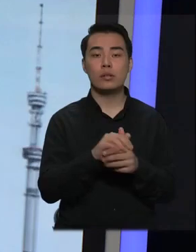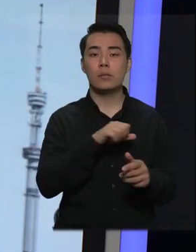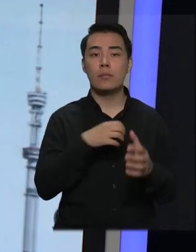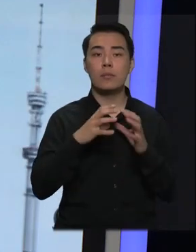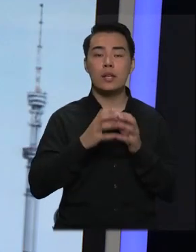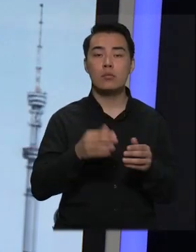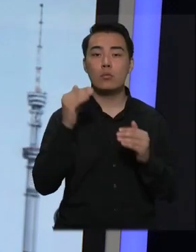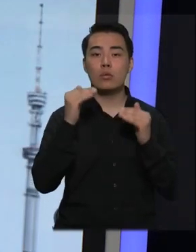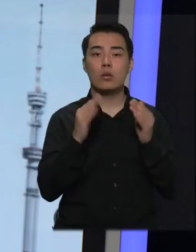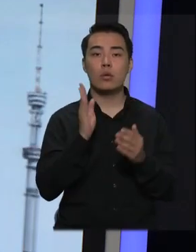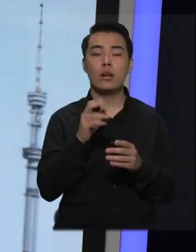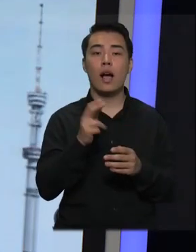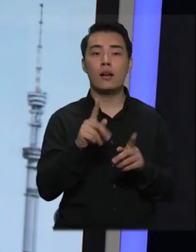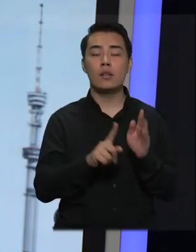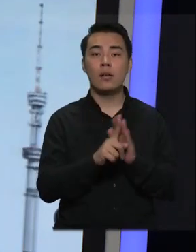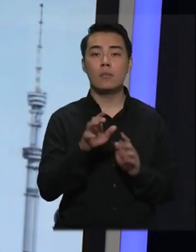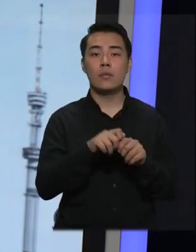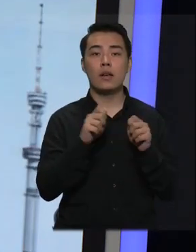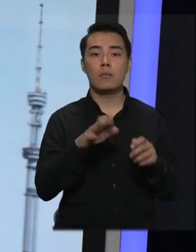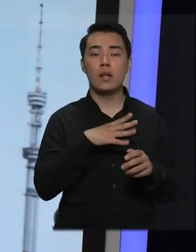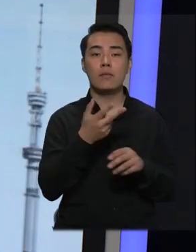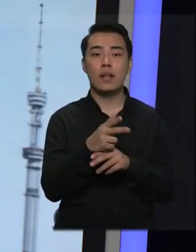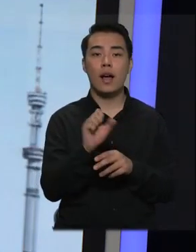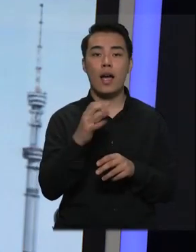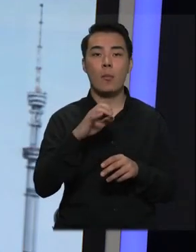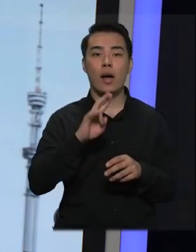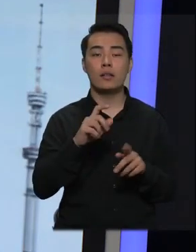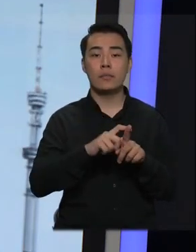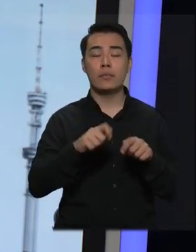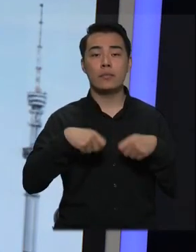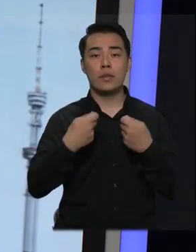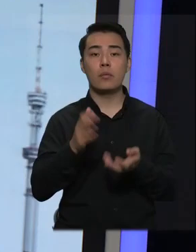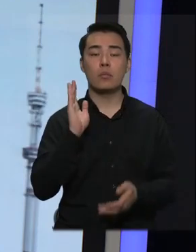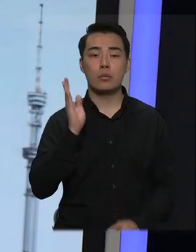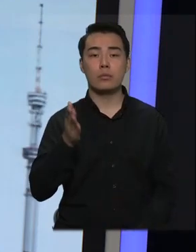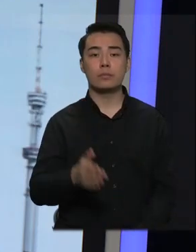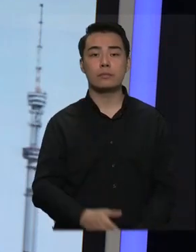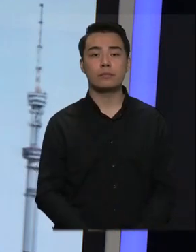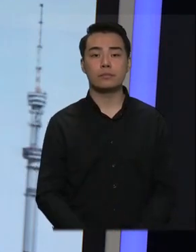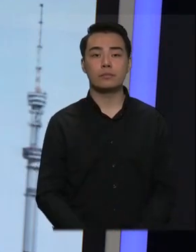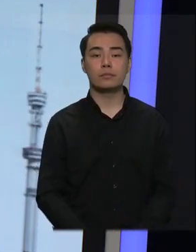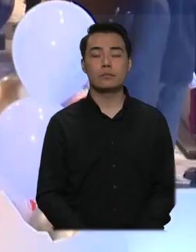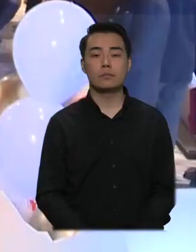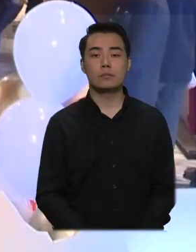международном уровне как создавали фильм Айман кальмультена расскажет подробнее